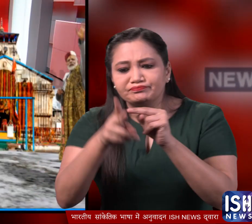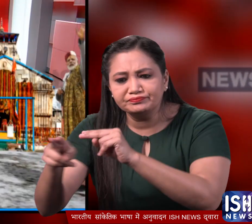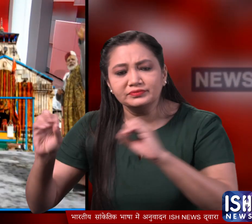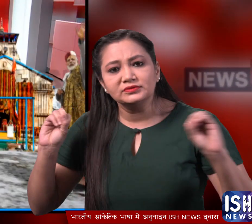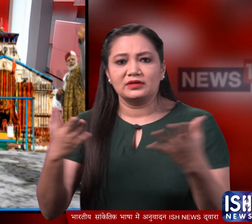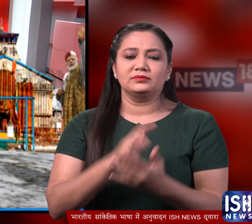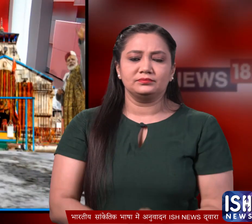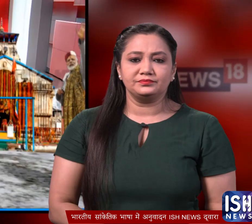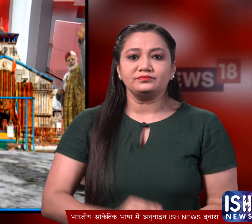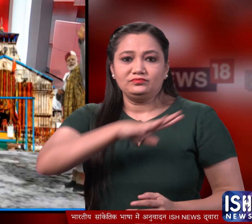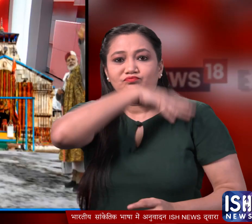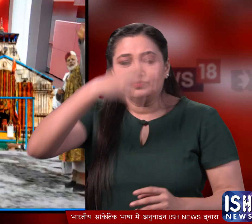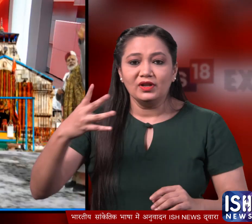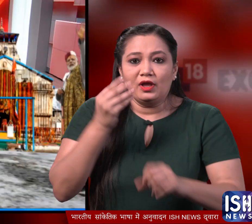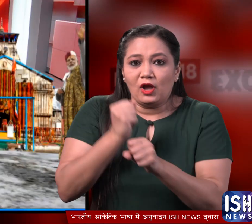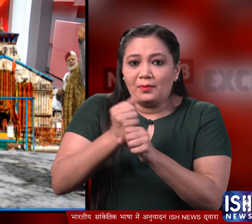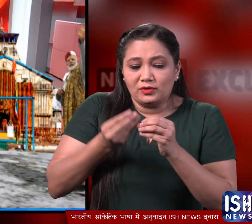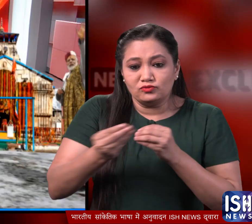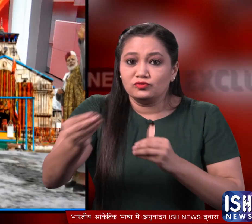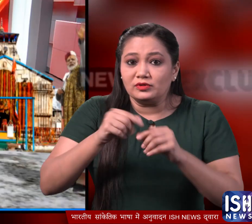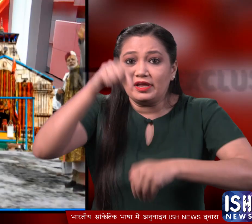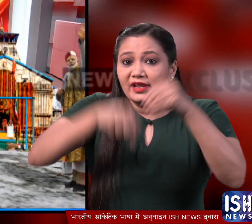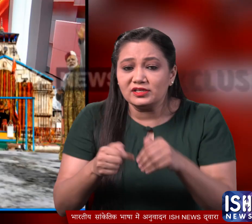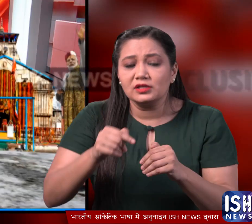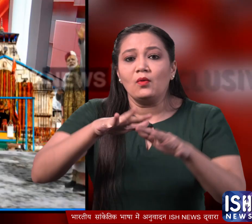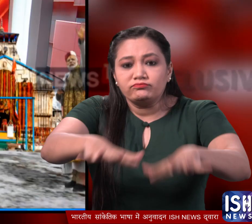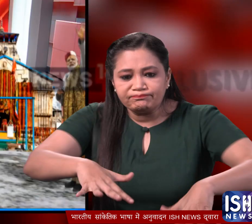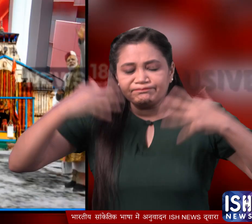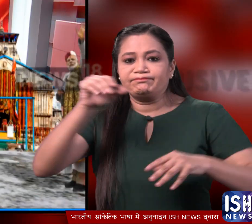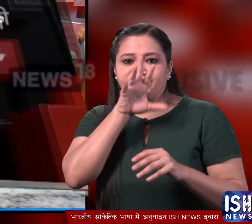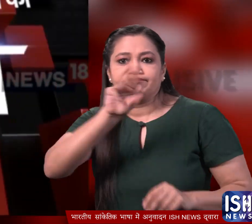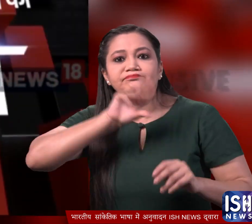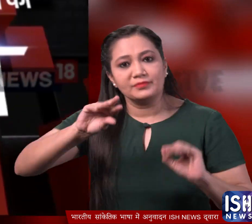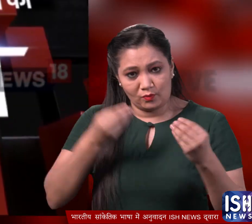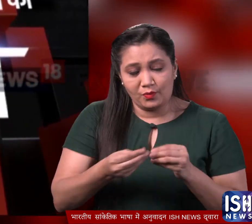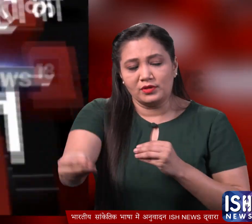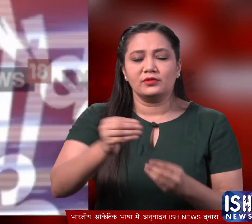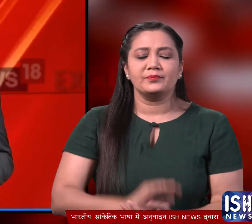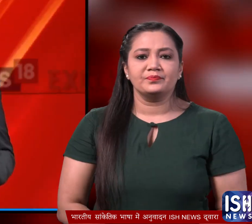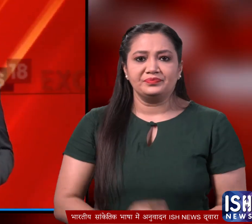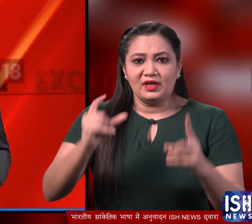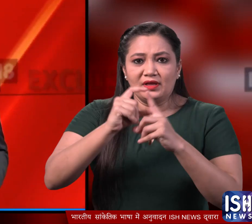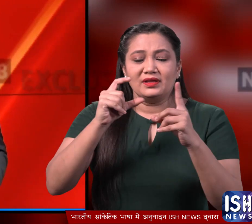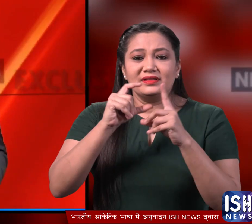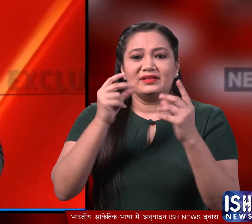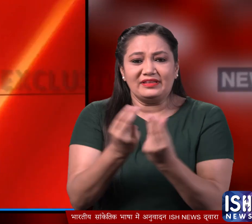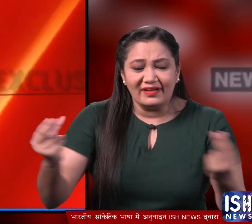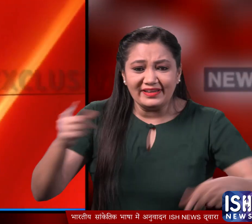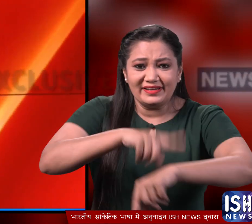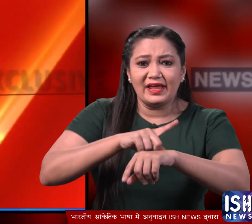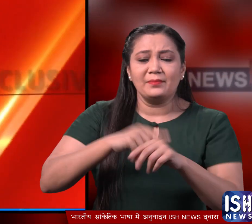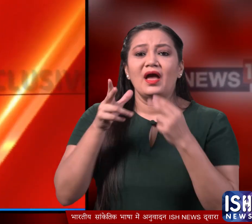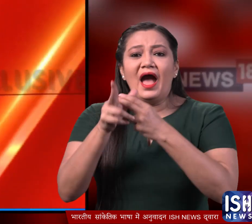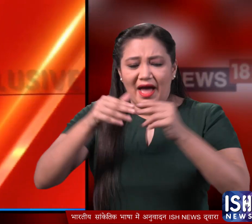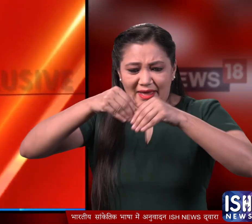اتراخن ویدھان سبا چناؤں کی تیز ہوتی آہٹ کے بیچ انہیں ایک جن سبا کو بھی سمبودھت کرنا ہے دیوالی کے موقع پر بارڈر پر تینات